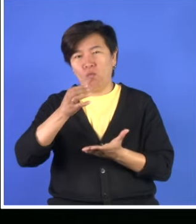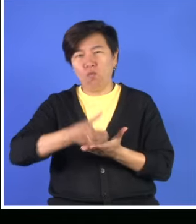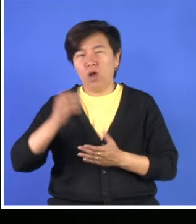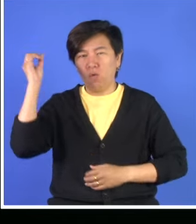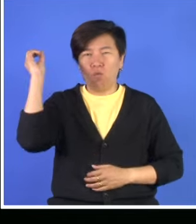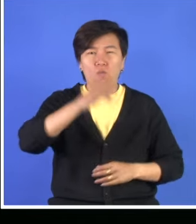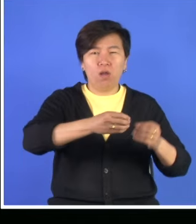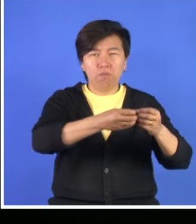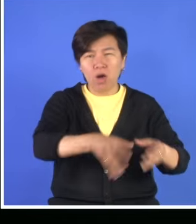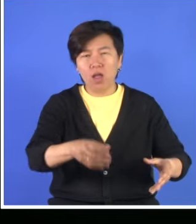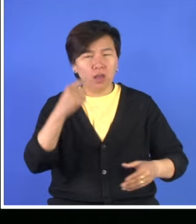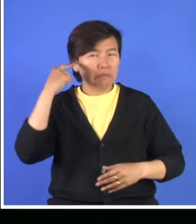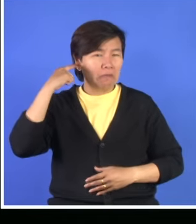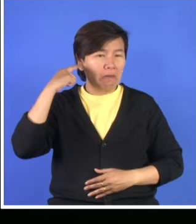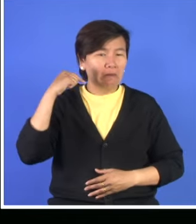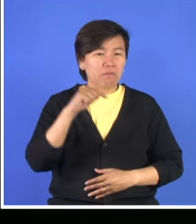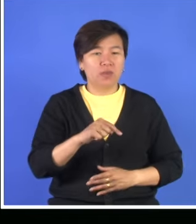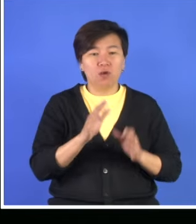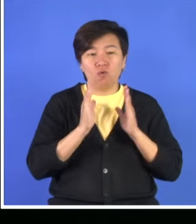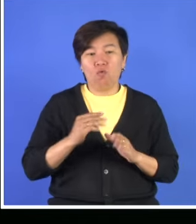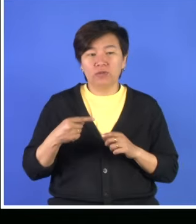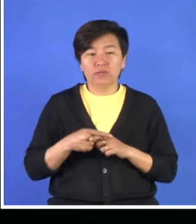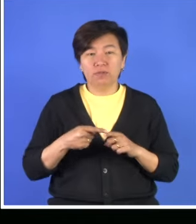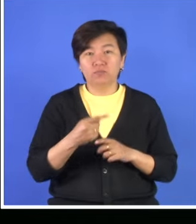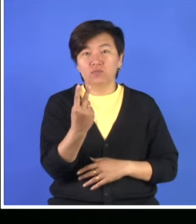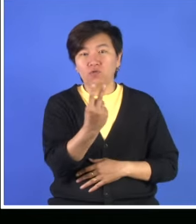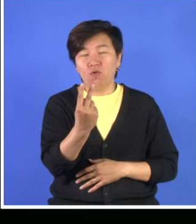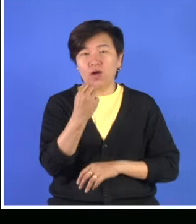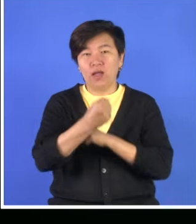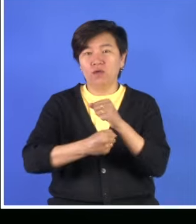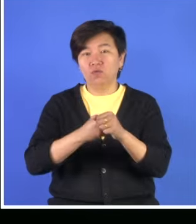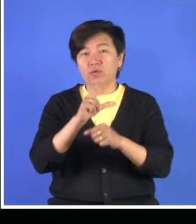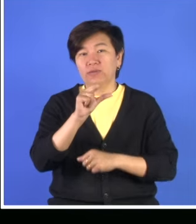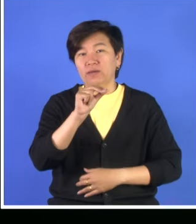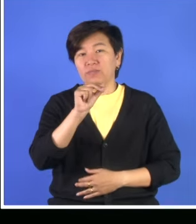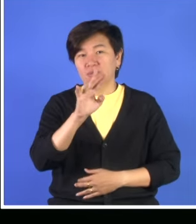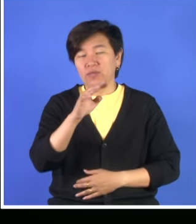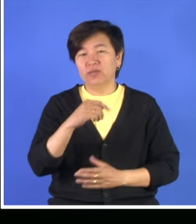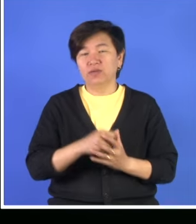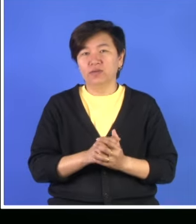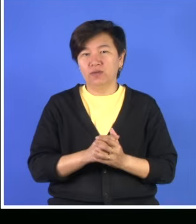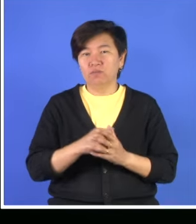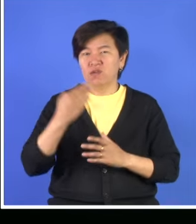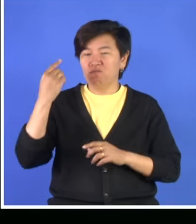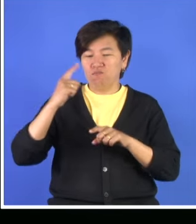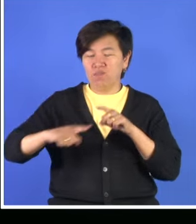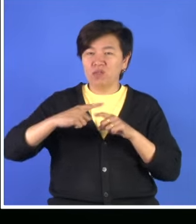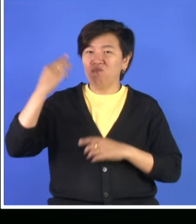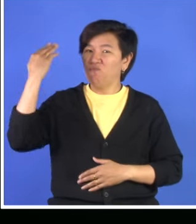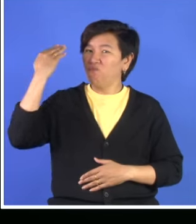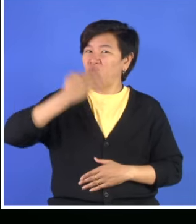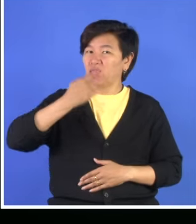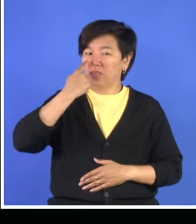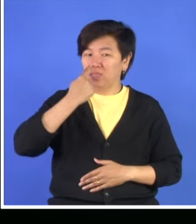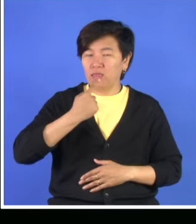รใส่กันเนี่ยค่ะคนเจ็บ2คนคือนายลิขิตอายุ34ปีถูกมีดฟันเข้าที่จมูกเป็นแผลยาวคนที่2คือนาย